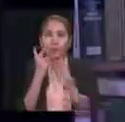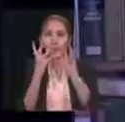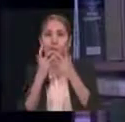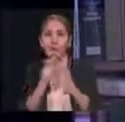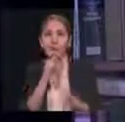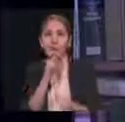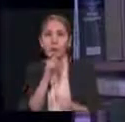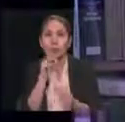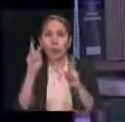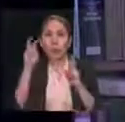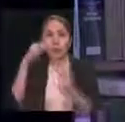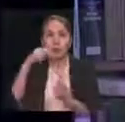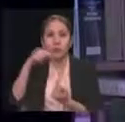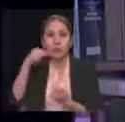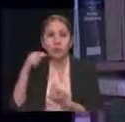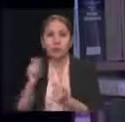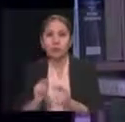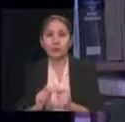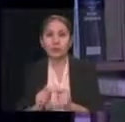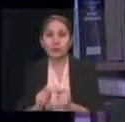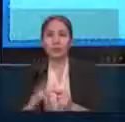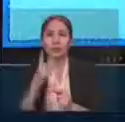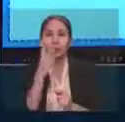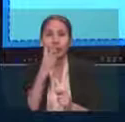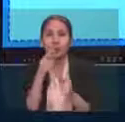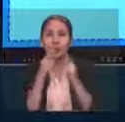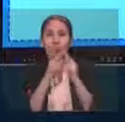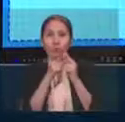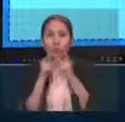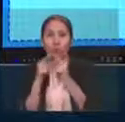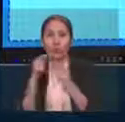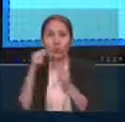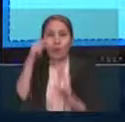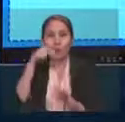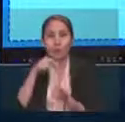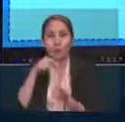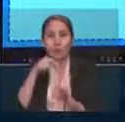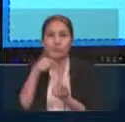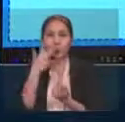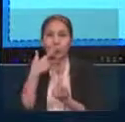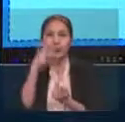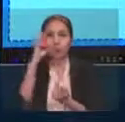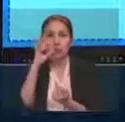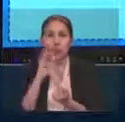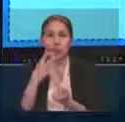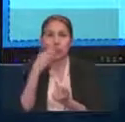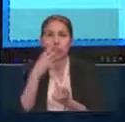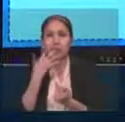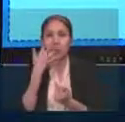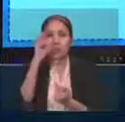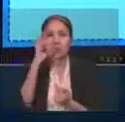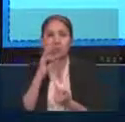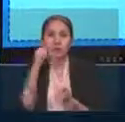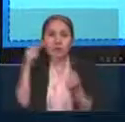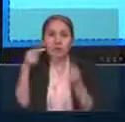ko'ramiz. Mavzuimizga doir ikkita burchagi mos ravishda 30 gradus va 45 gradusga